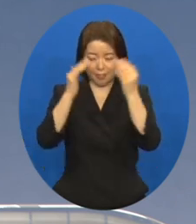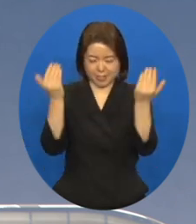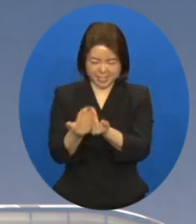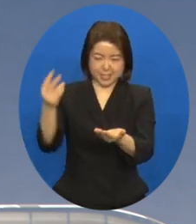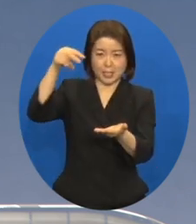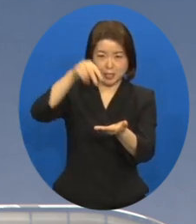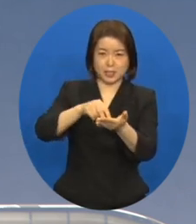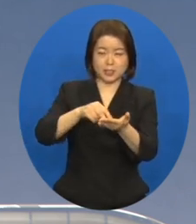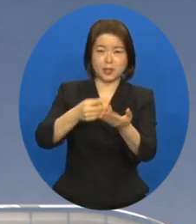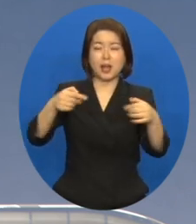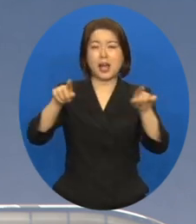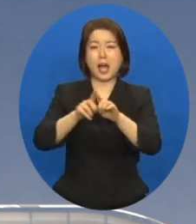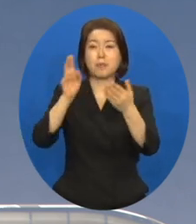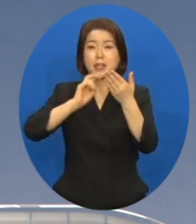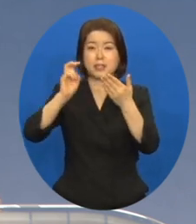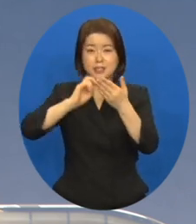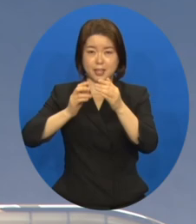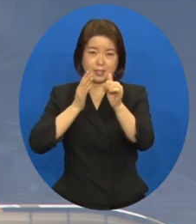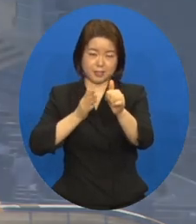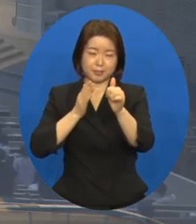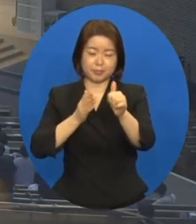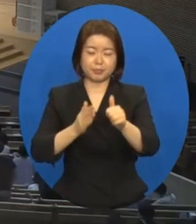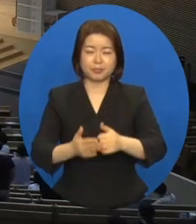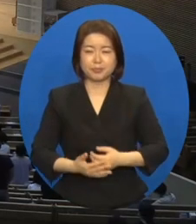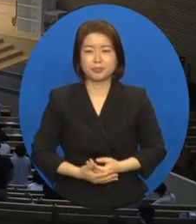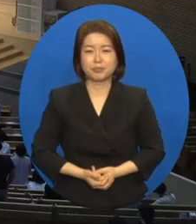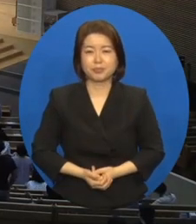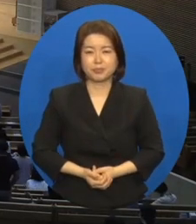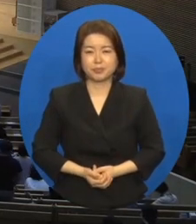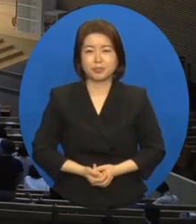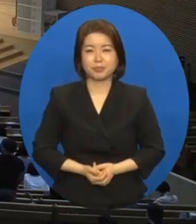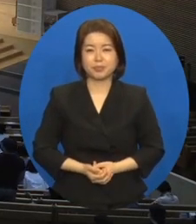일어나서 함께 찬양하시겠습니다.